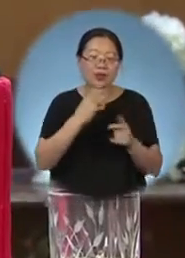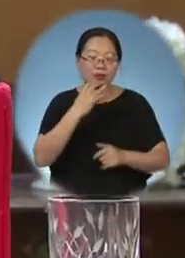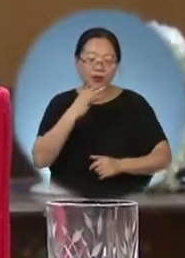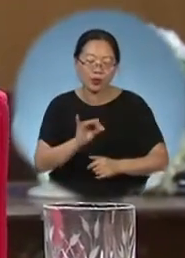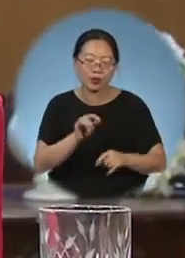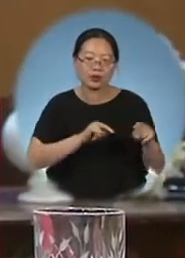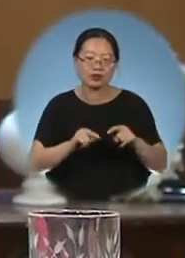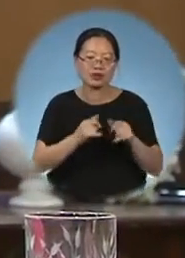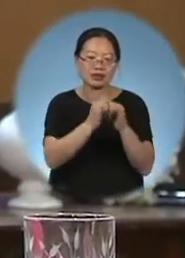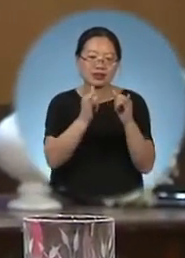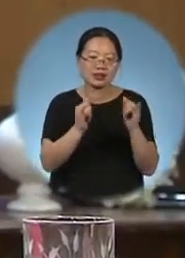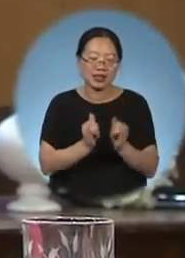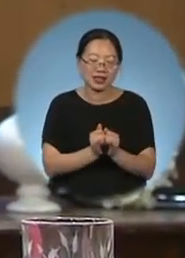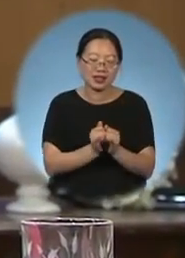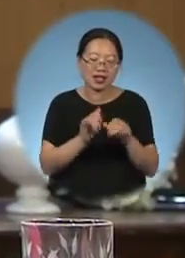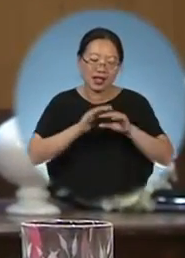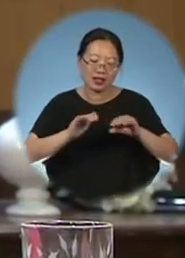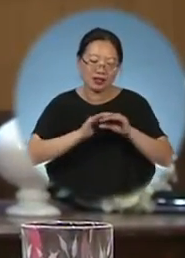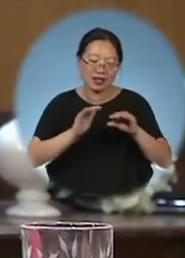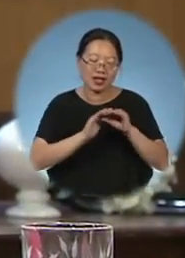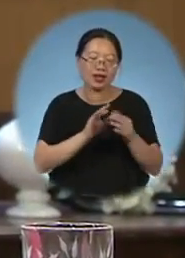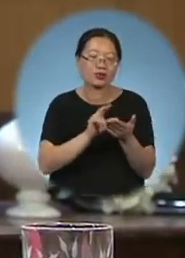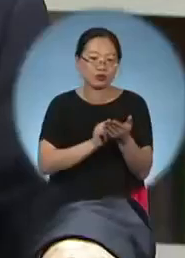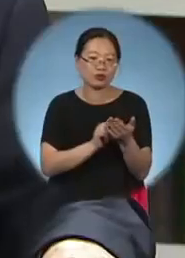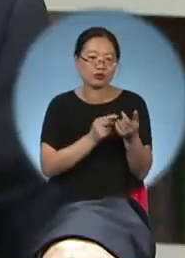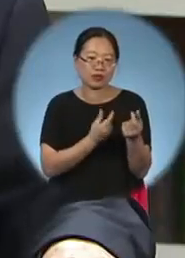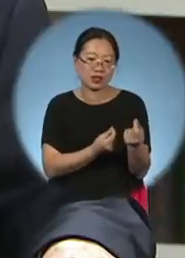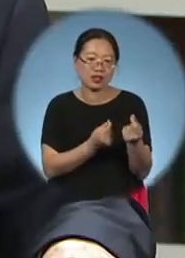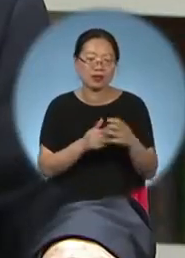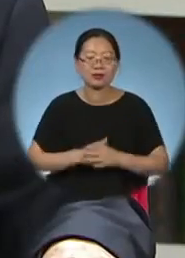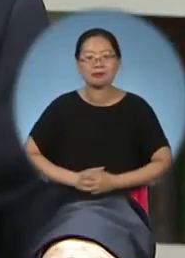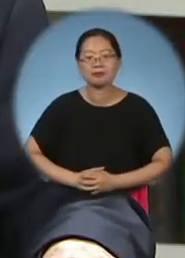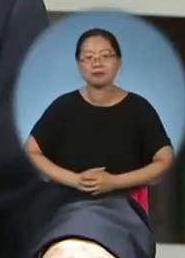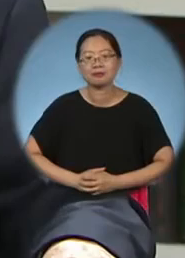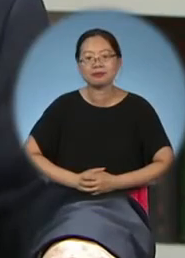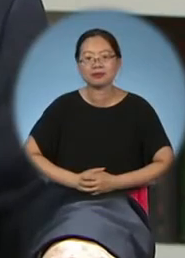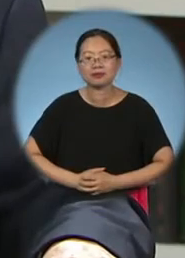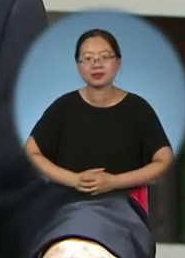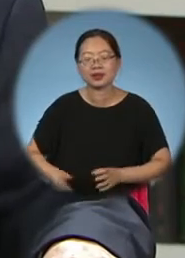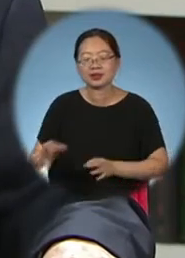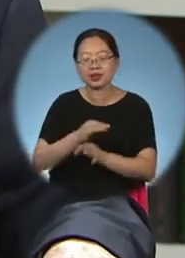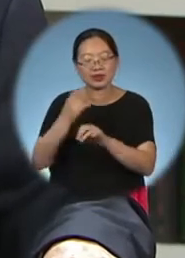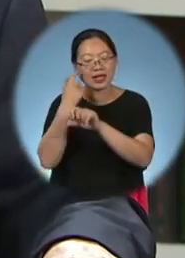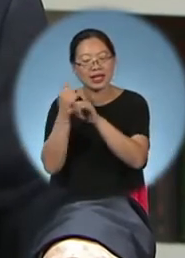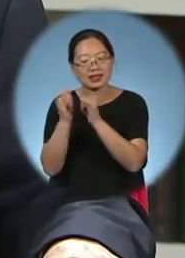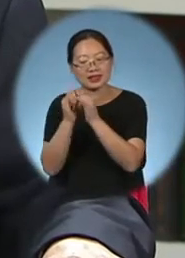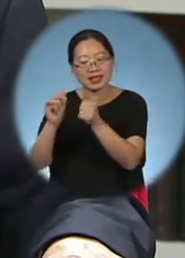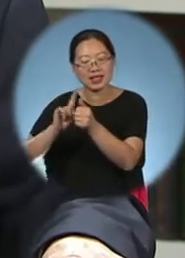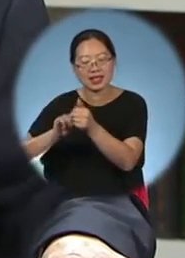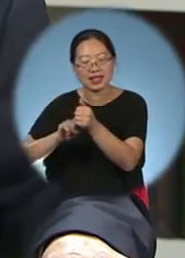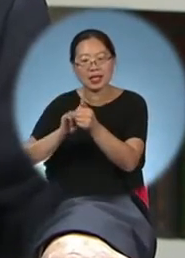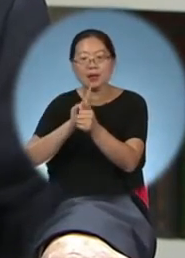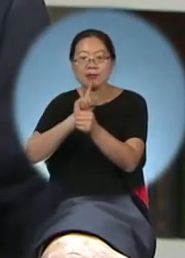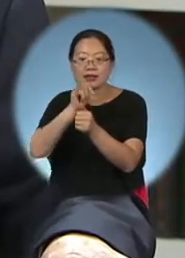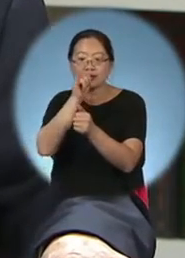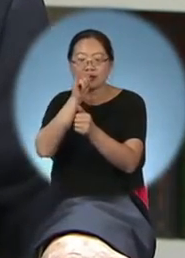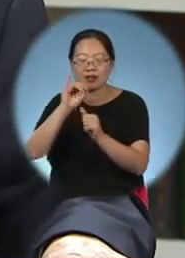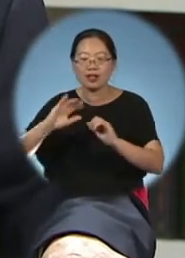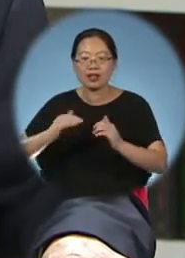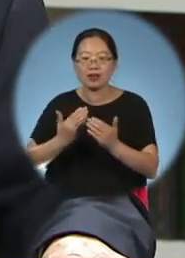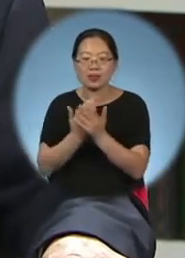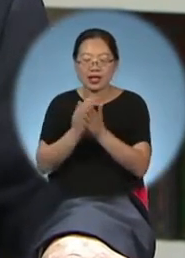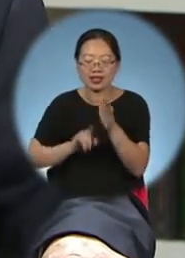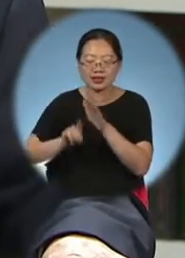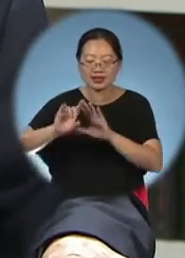정치권이 풀어야 할 과제라고 볼 수 있겠습니다. 예, 그렇습니다. 쿠즈네츠라는 그 경제학자가 선진국으로